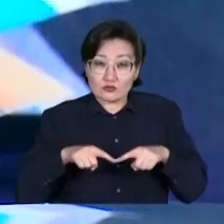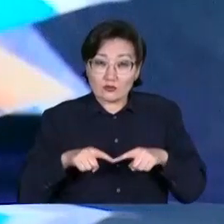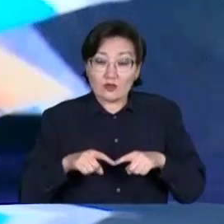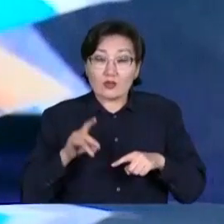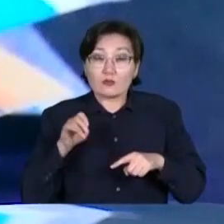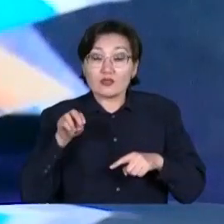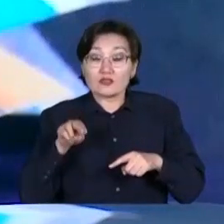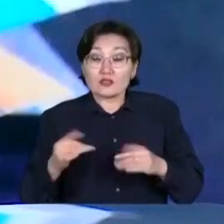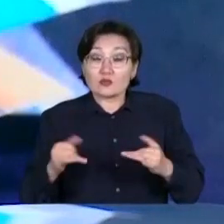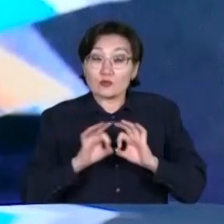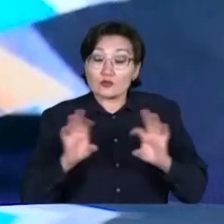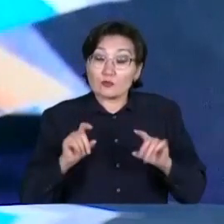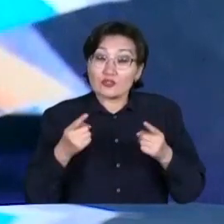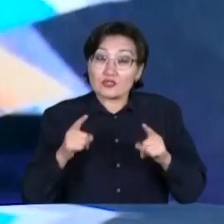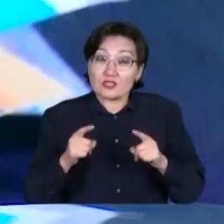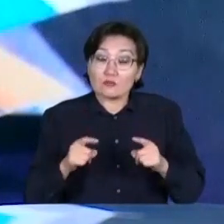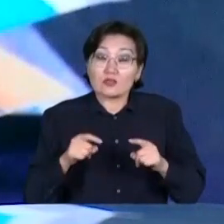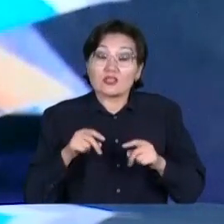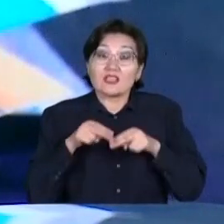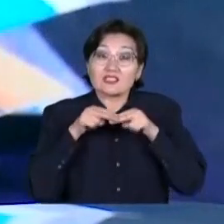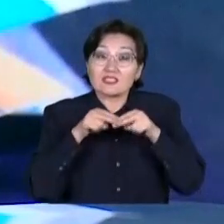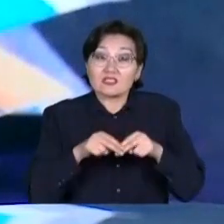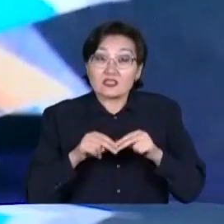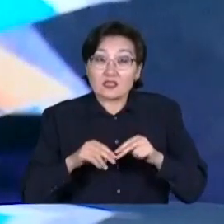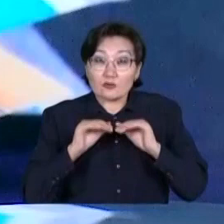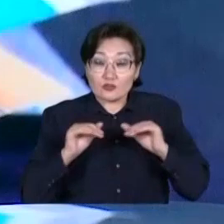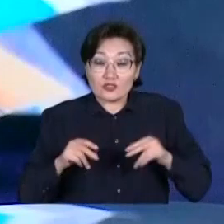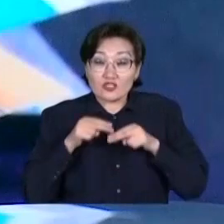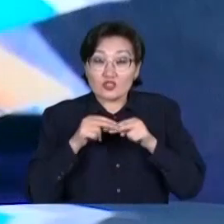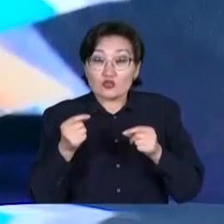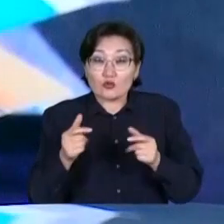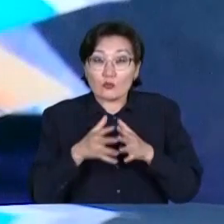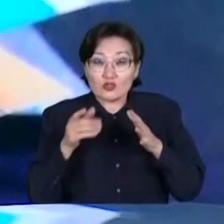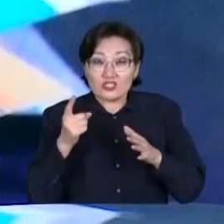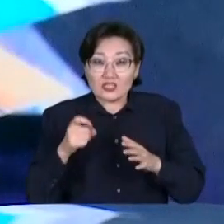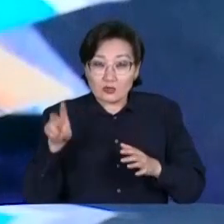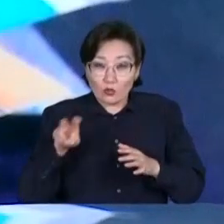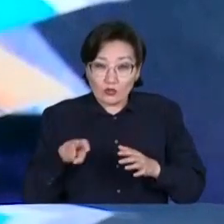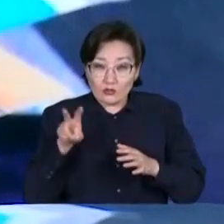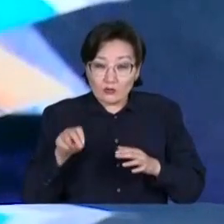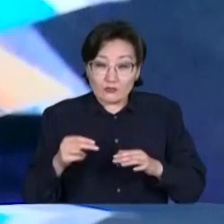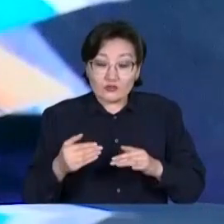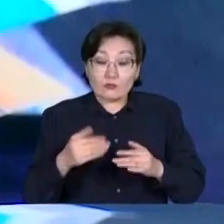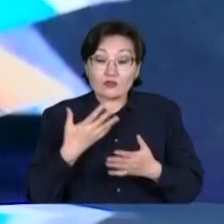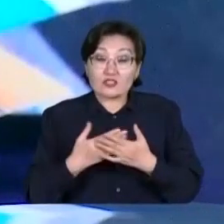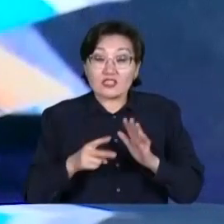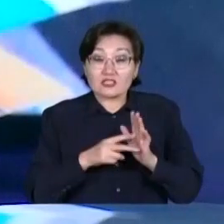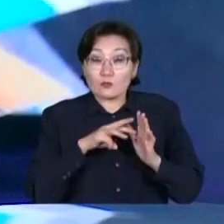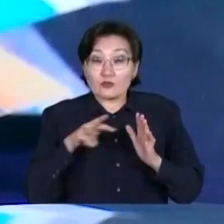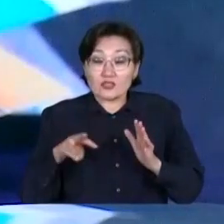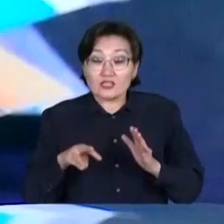В ЕНПФ сегодня объяснили, почему на счета казахстанских детей перечислили чуть больше 100 долларов. Накануне почти 7